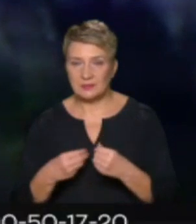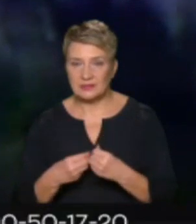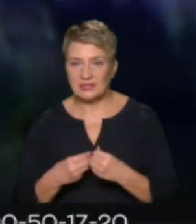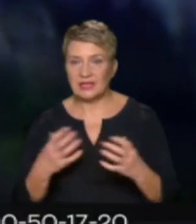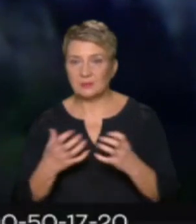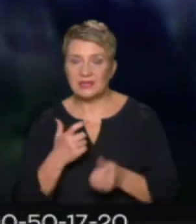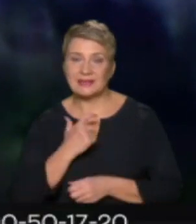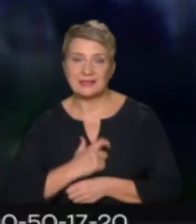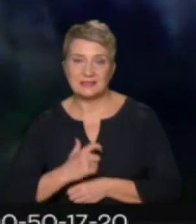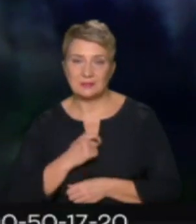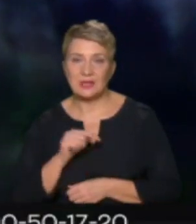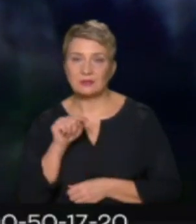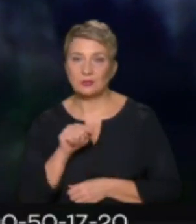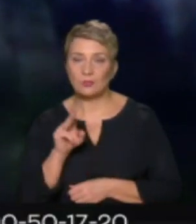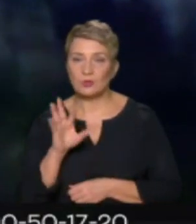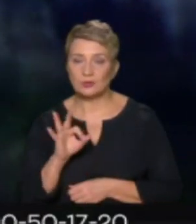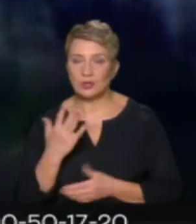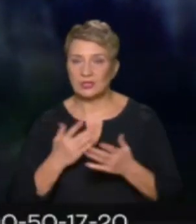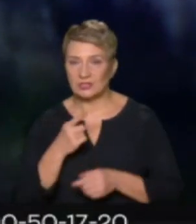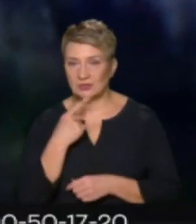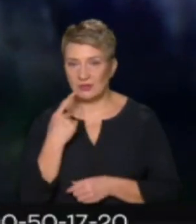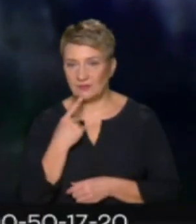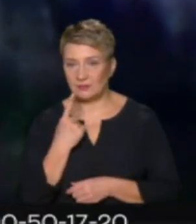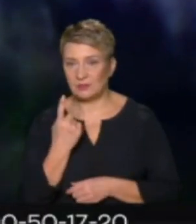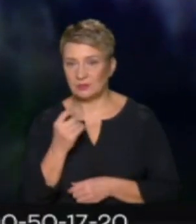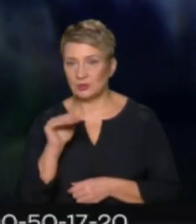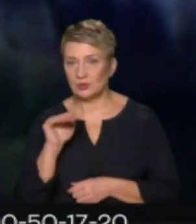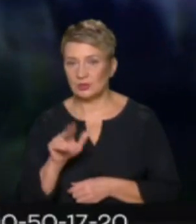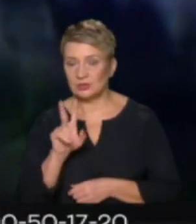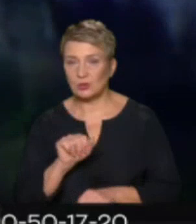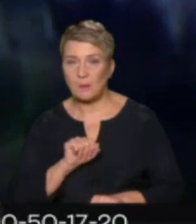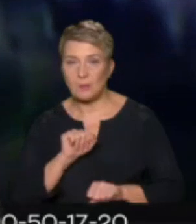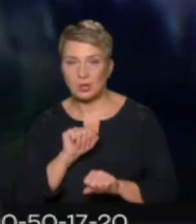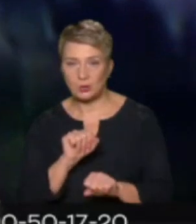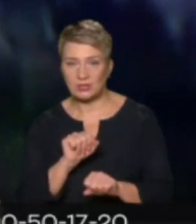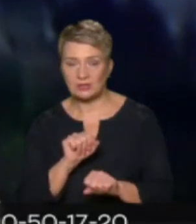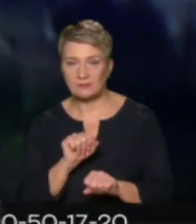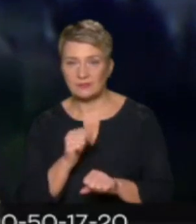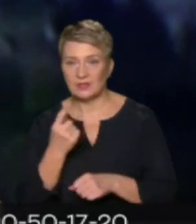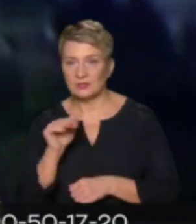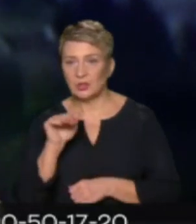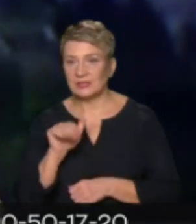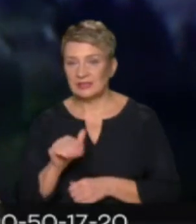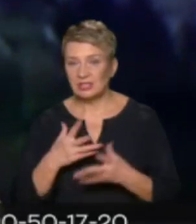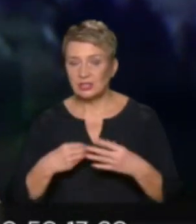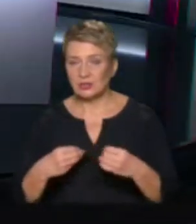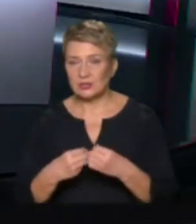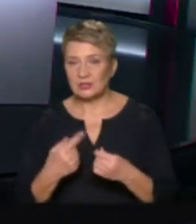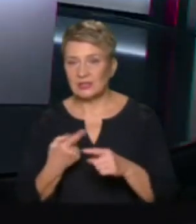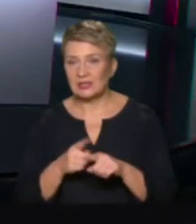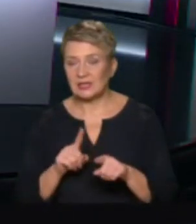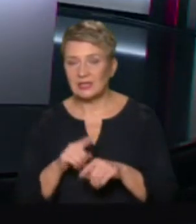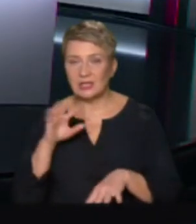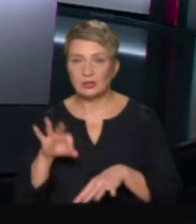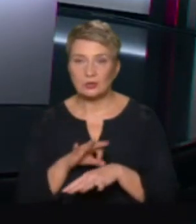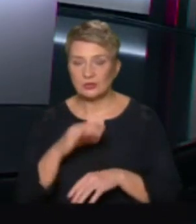тому що, ну, якщо ми говоримо 100 тисяч киян, які боронять, це 100 тисяч родин, в яких дружини,